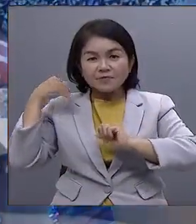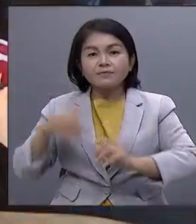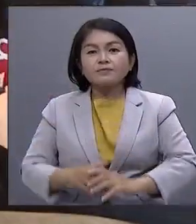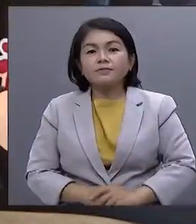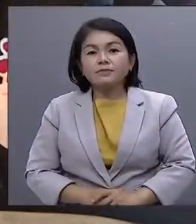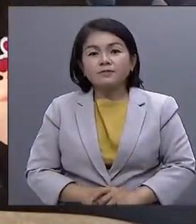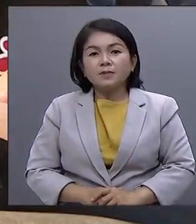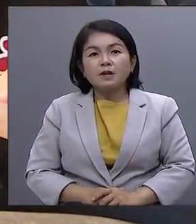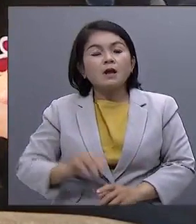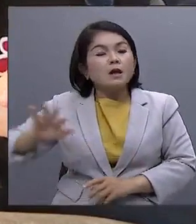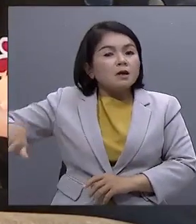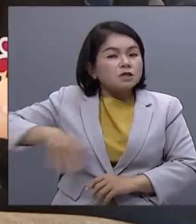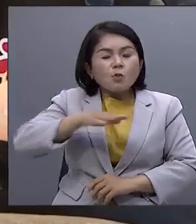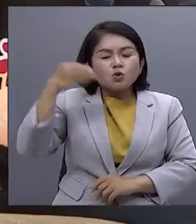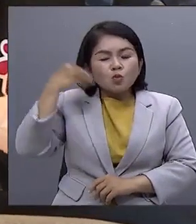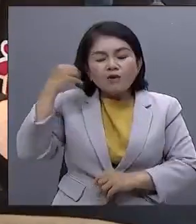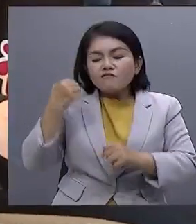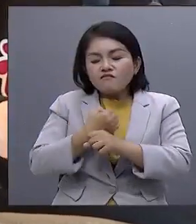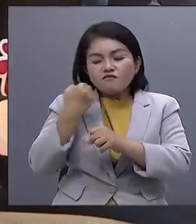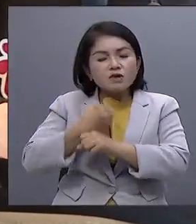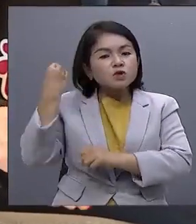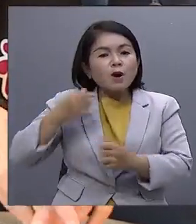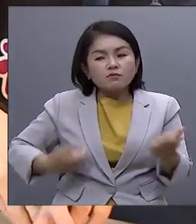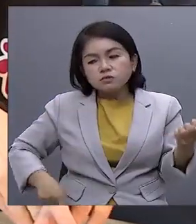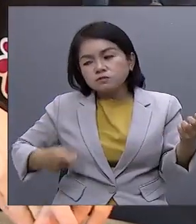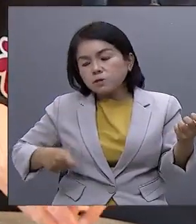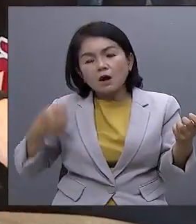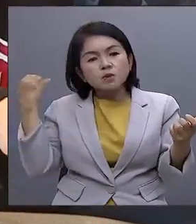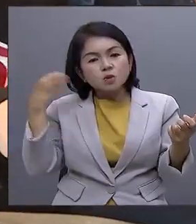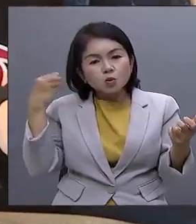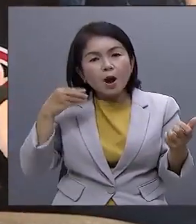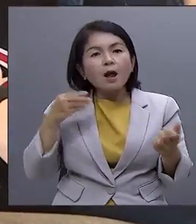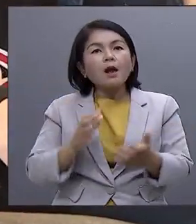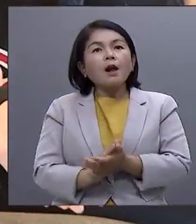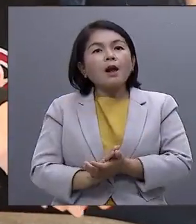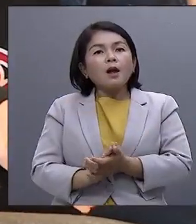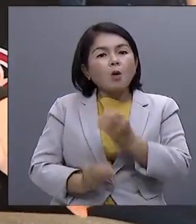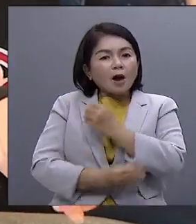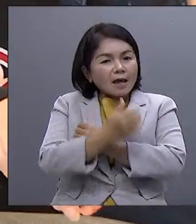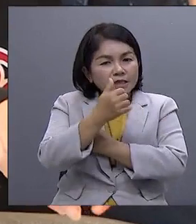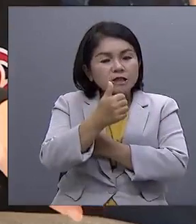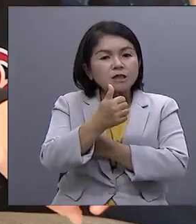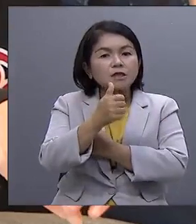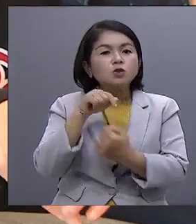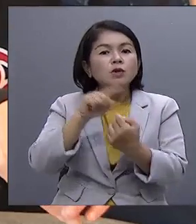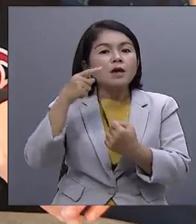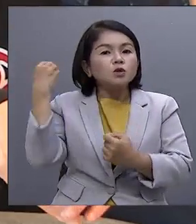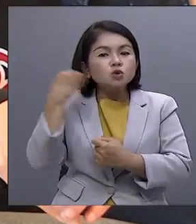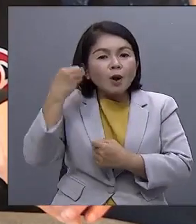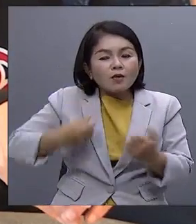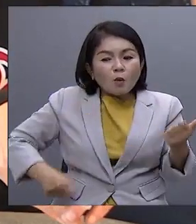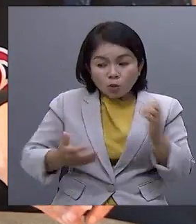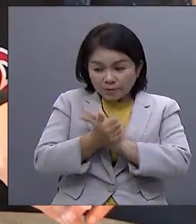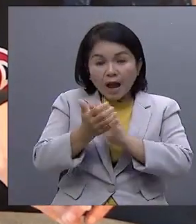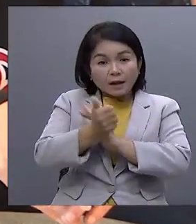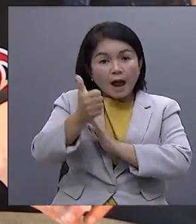คือพวกเราเนี่ยเราเล่นทุกวันมันทั้งได้เปรียบและเสียเปรียบได้เปรียบคือเล่นทุกวันเนี่ยมันเกิดความชำนา